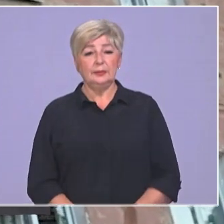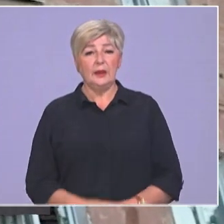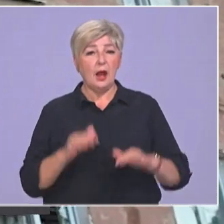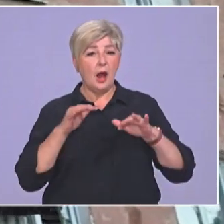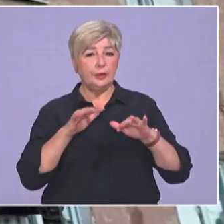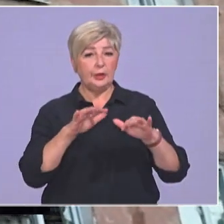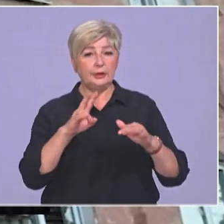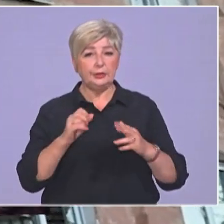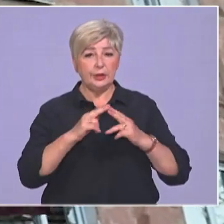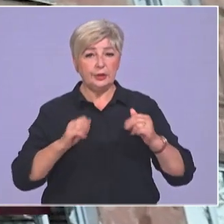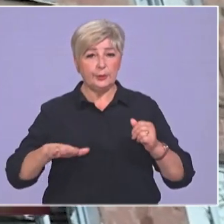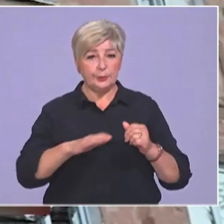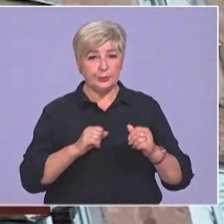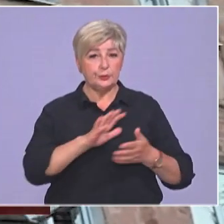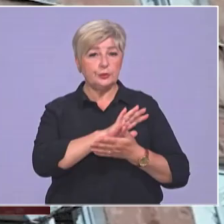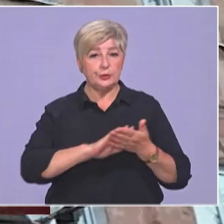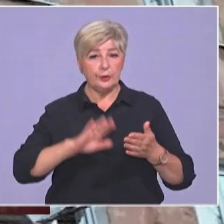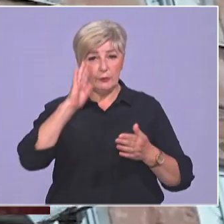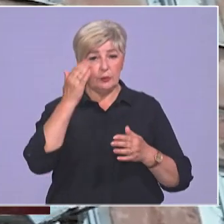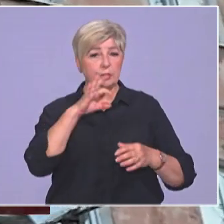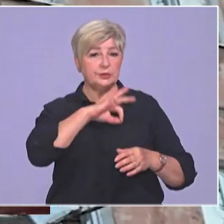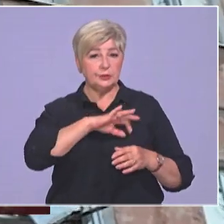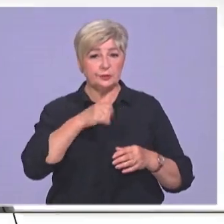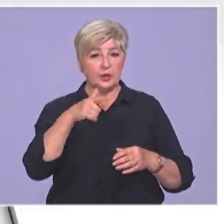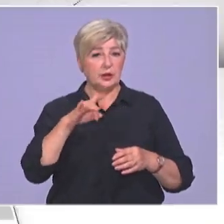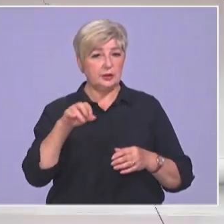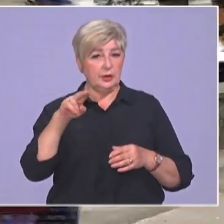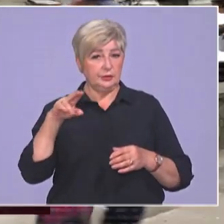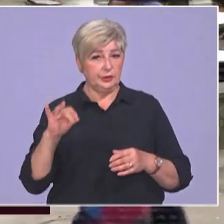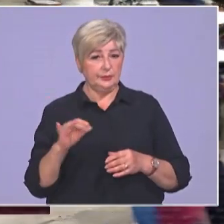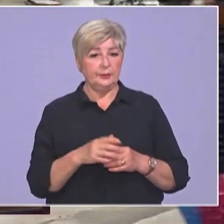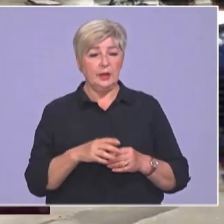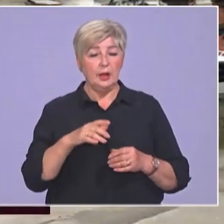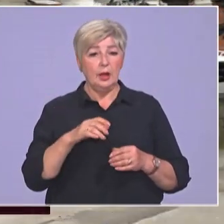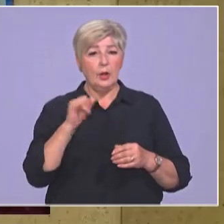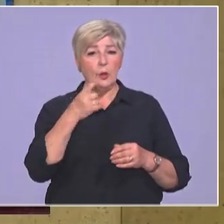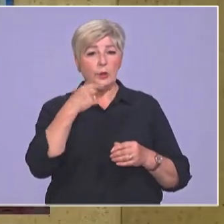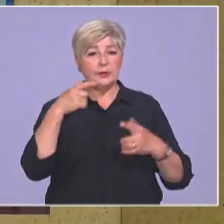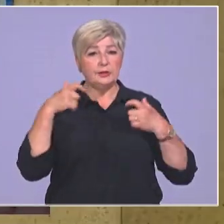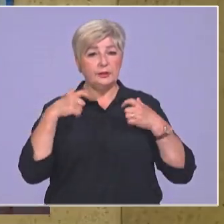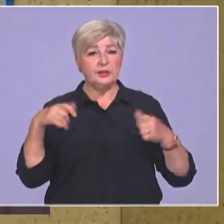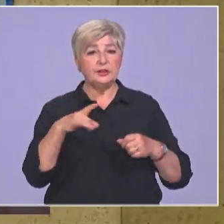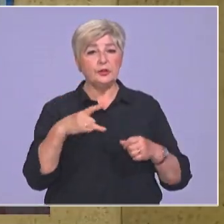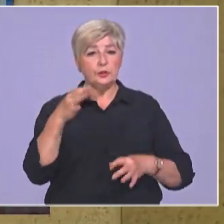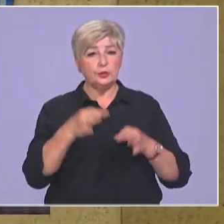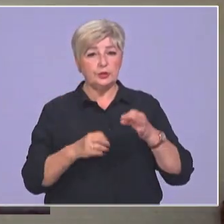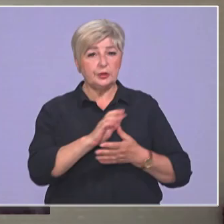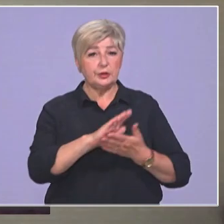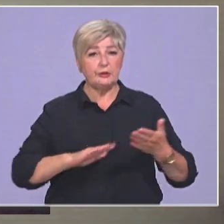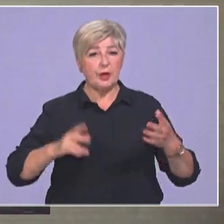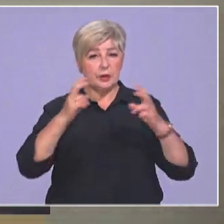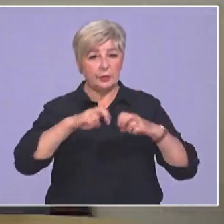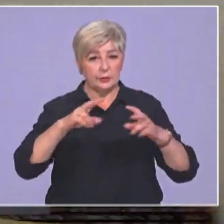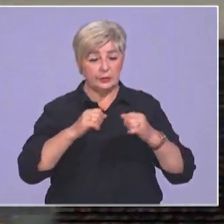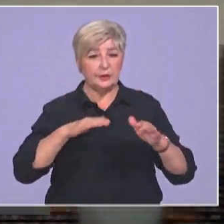Атаки на Дніпропетровщину тривають. Ворог застосував гради. У Красногвардійському районному суді триває розгляд